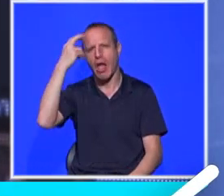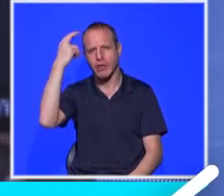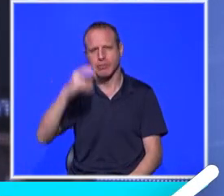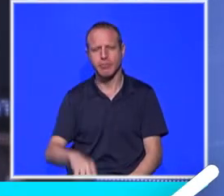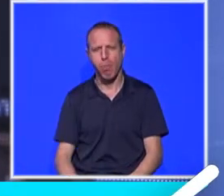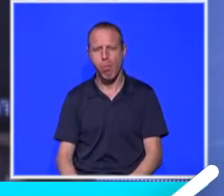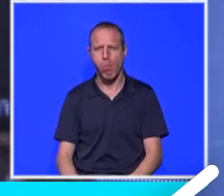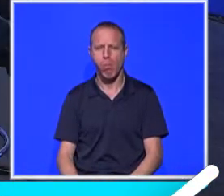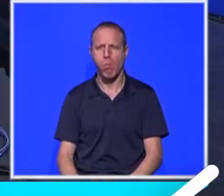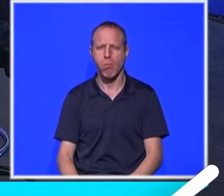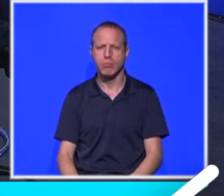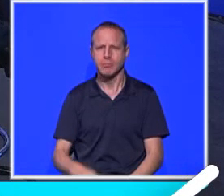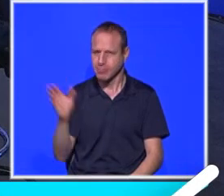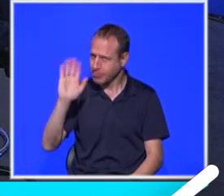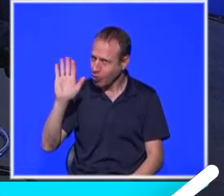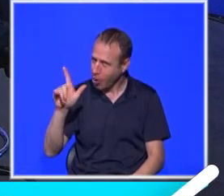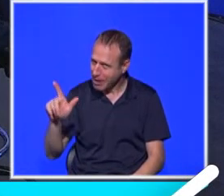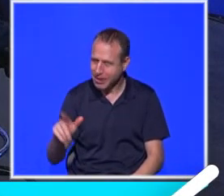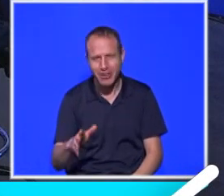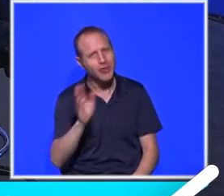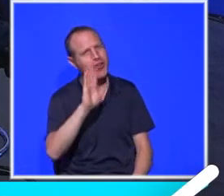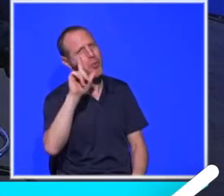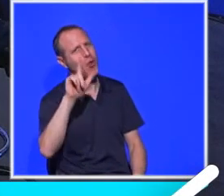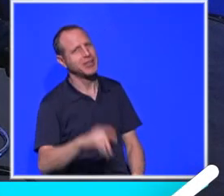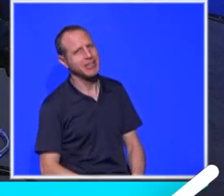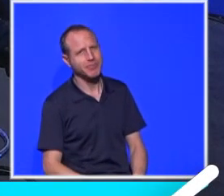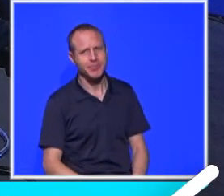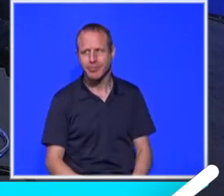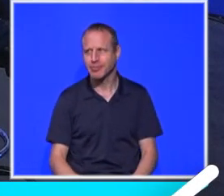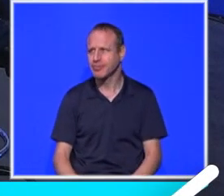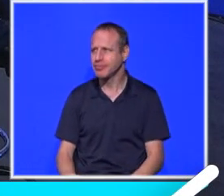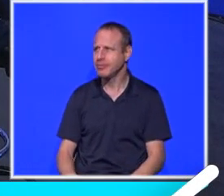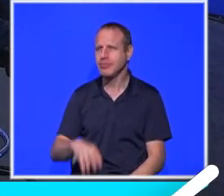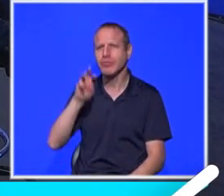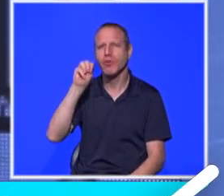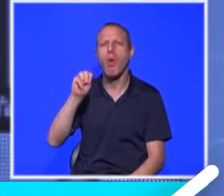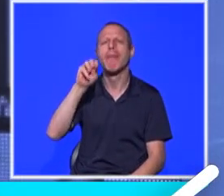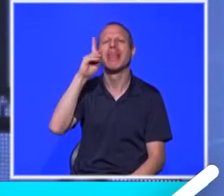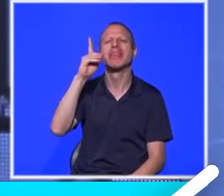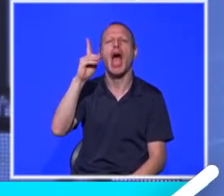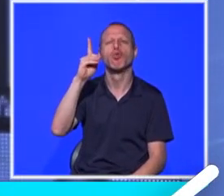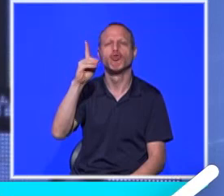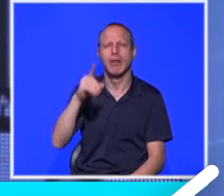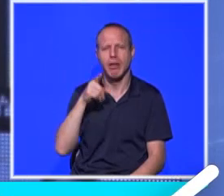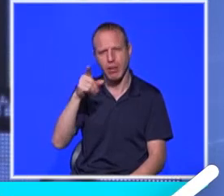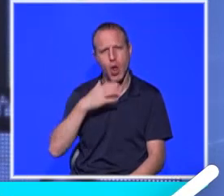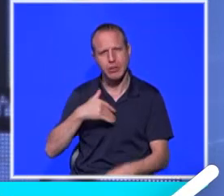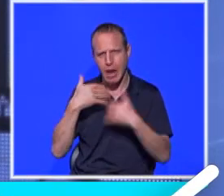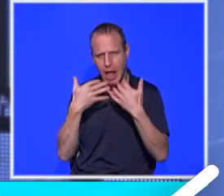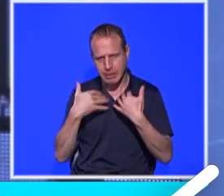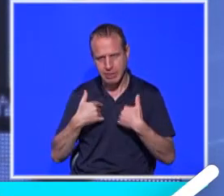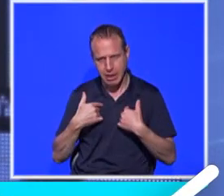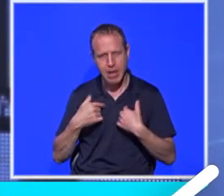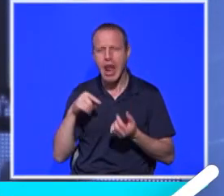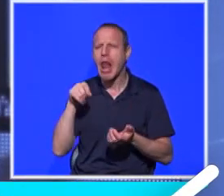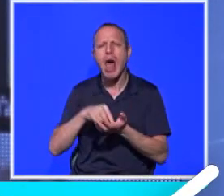ערבי. שלום, שלום לך. שלום לוסי. מוחמד דראושה, אתה רוצה להסביר לי למה אתה לא